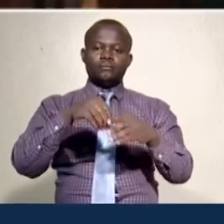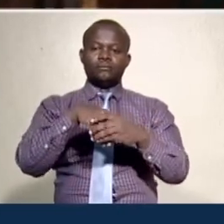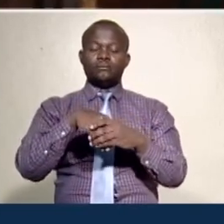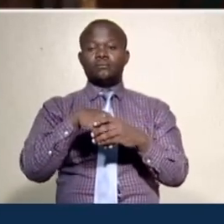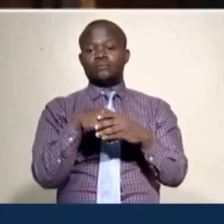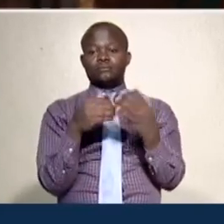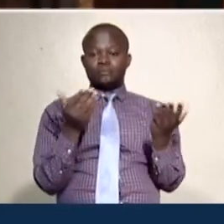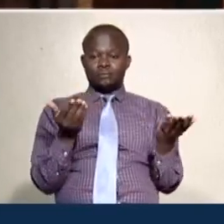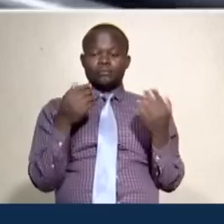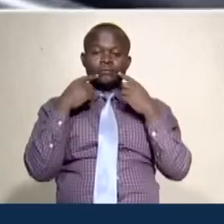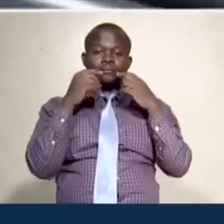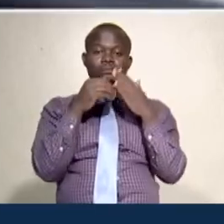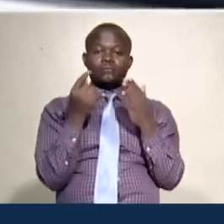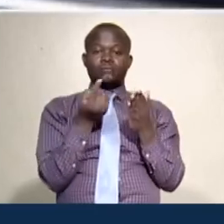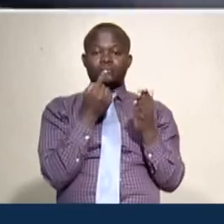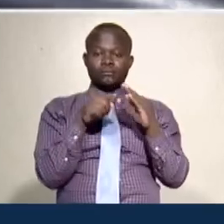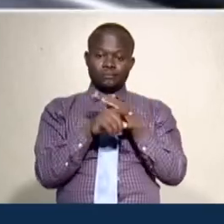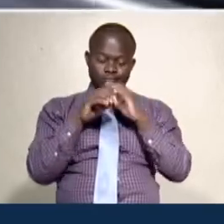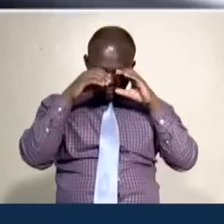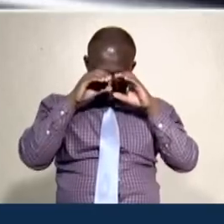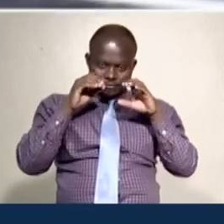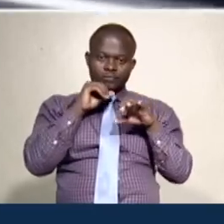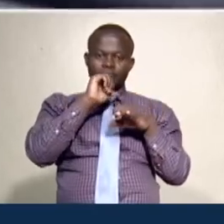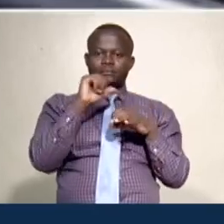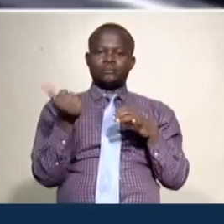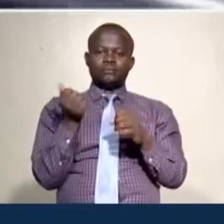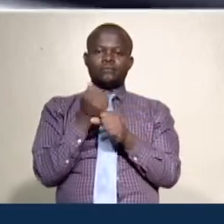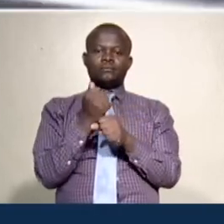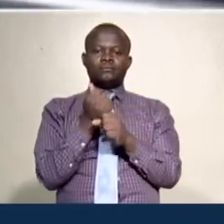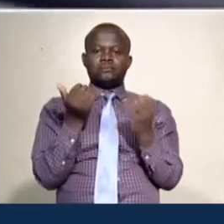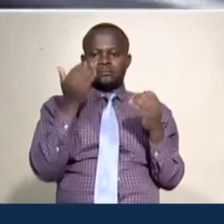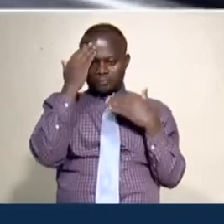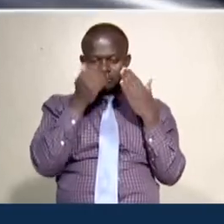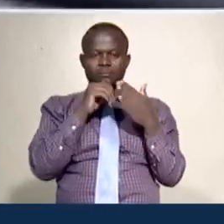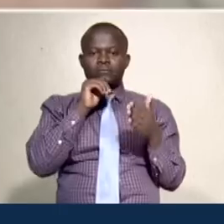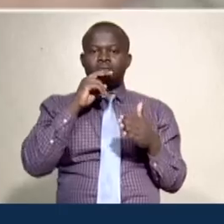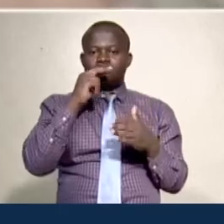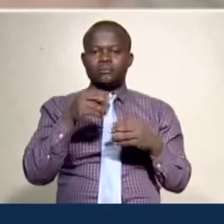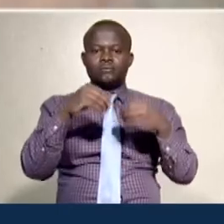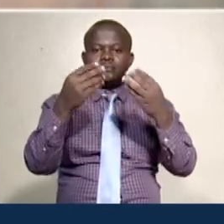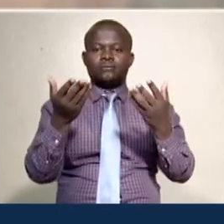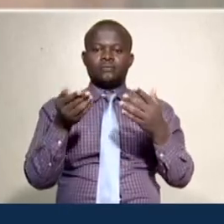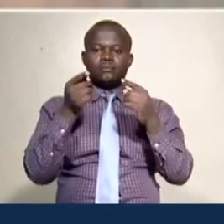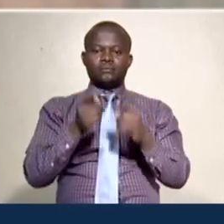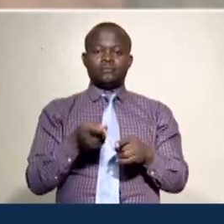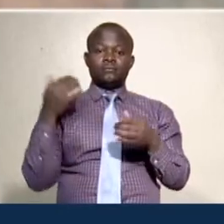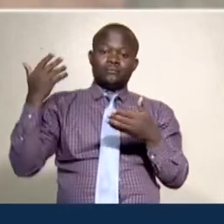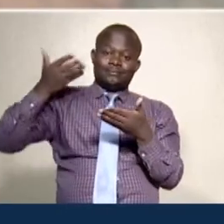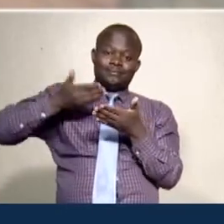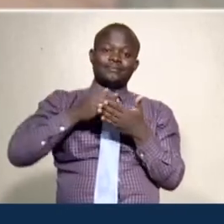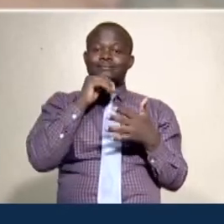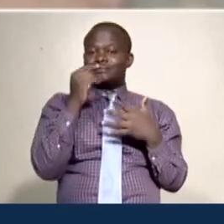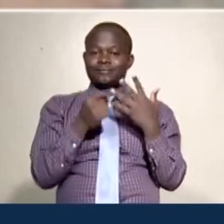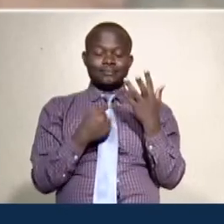masaha aravuga kuretse ko baramunyujije mu cyuma nta kindi bari bamukorera kuko nta n'igisubizo arahabwa. Mpageze kugeza na n'ubu nta